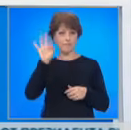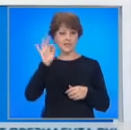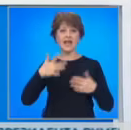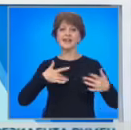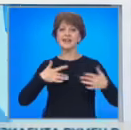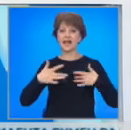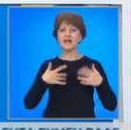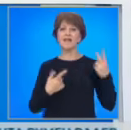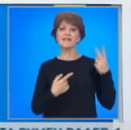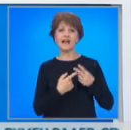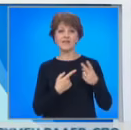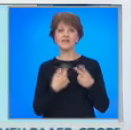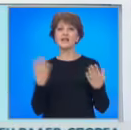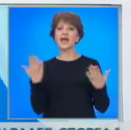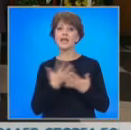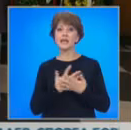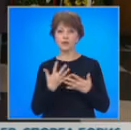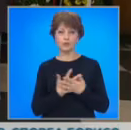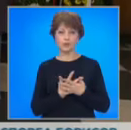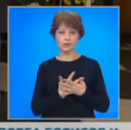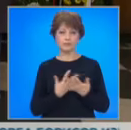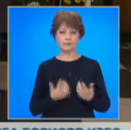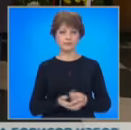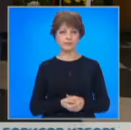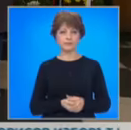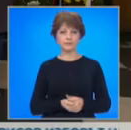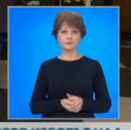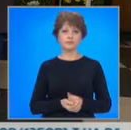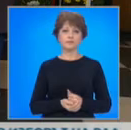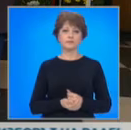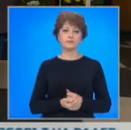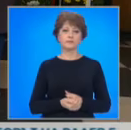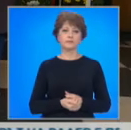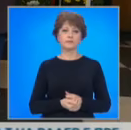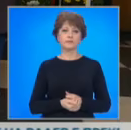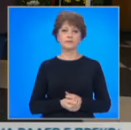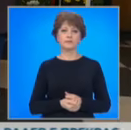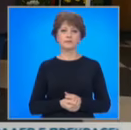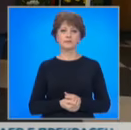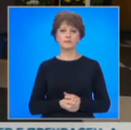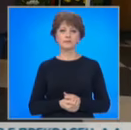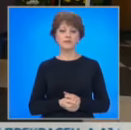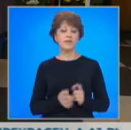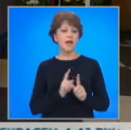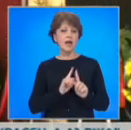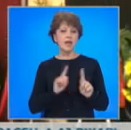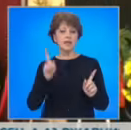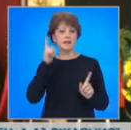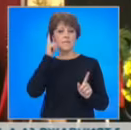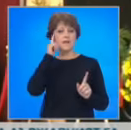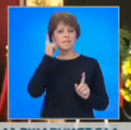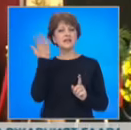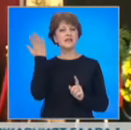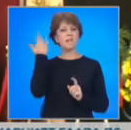в театъра, телевизията и киното. Не искам да мисля в минало време за